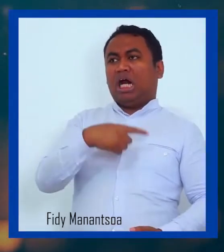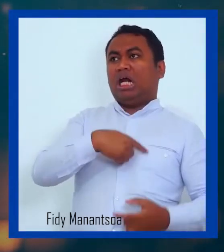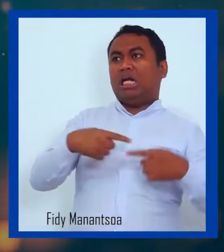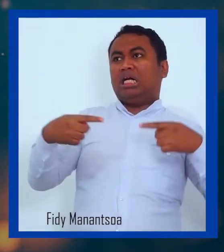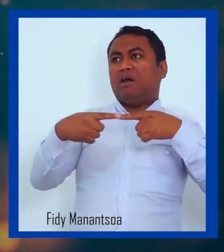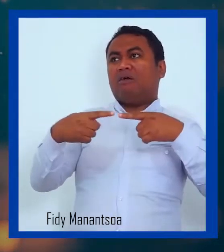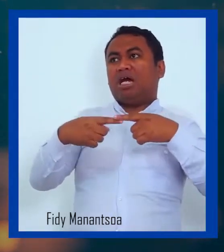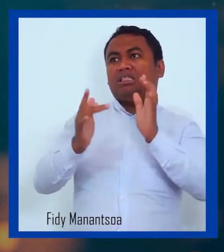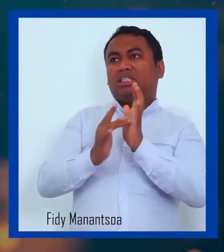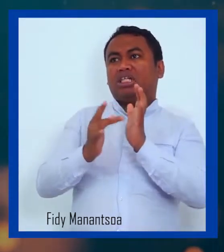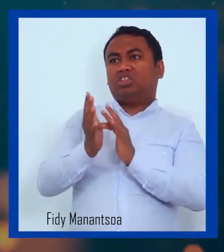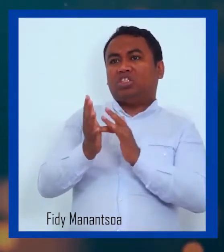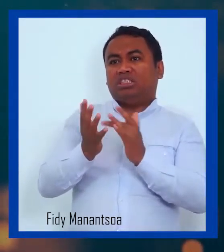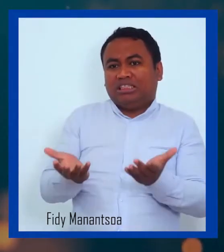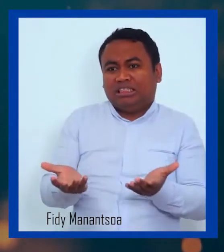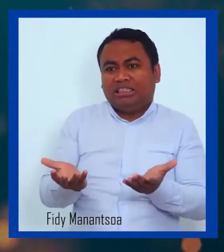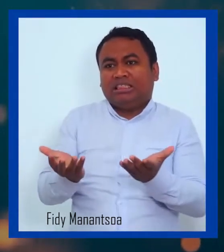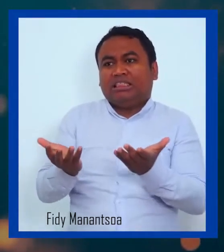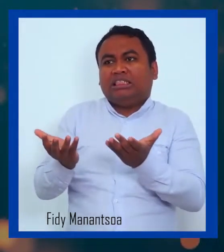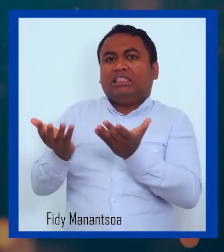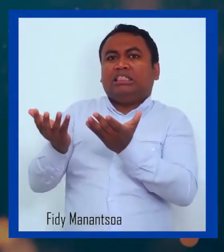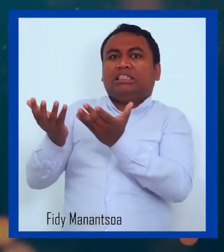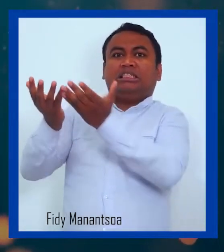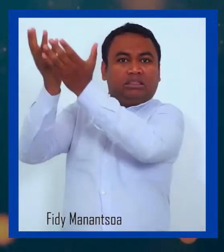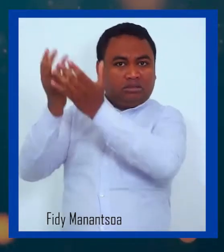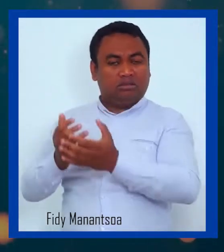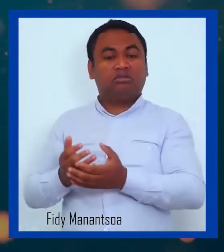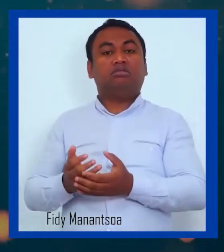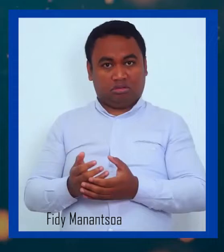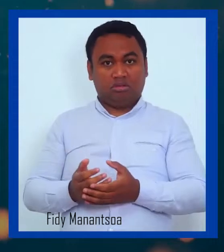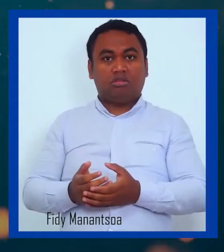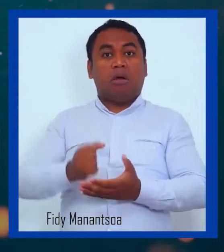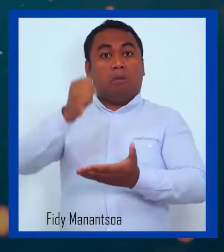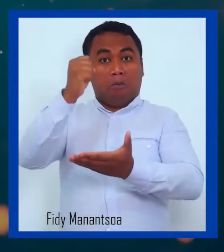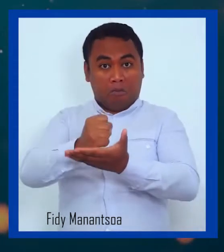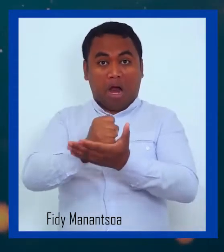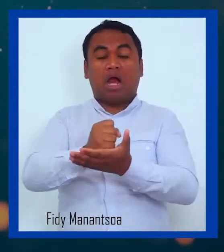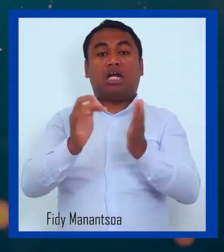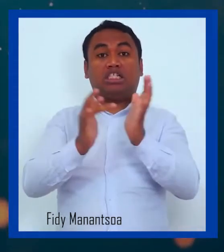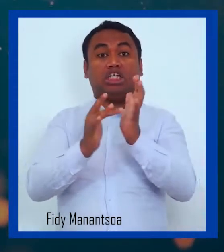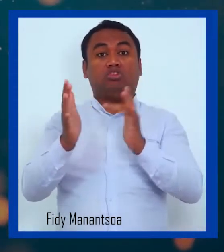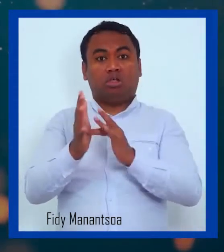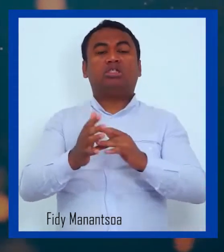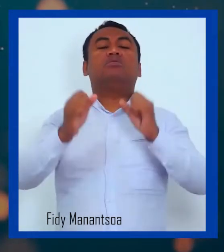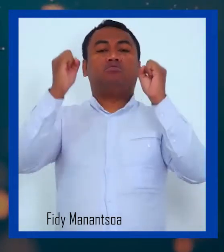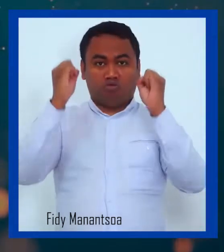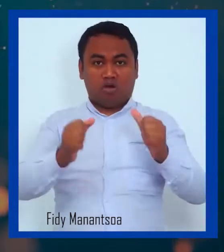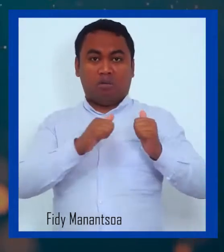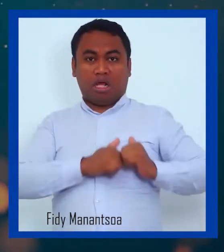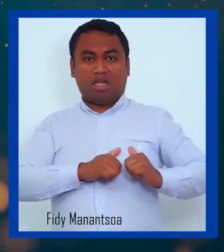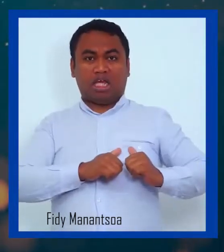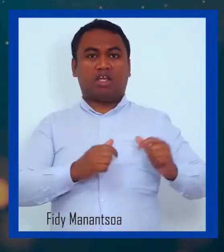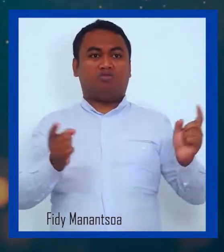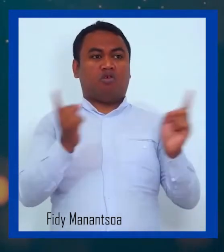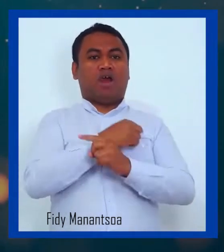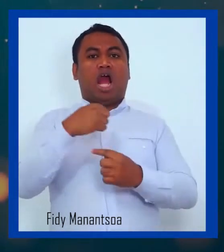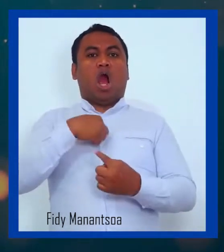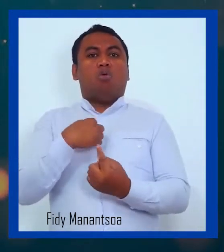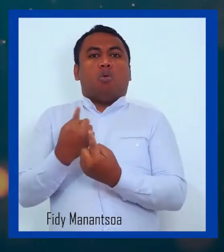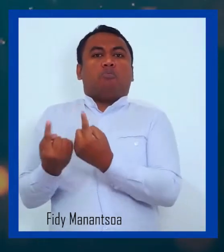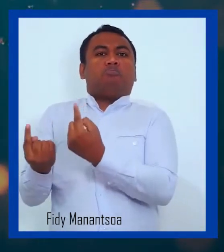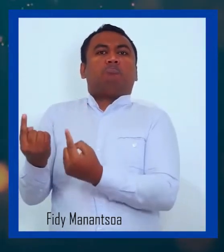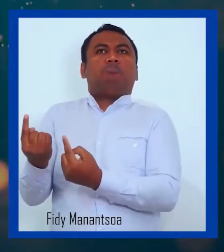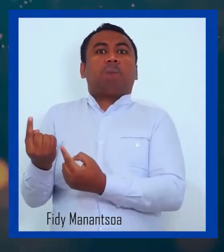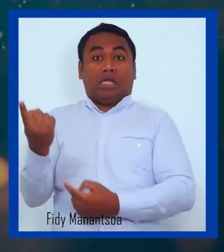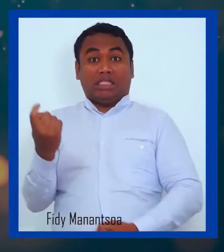ilay fahotako rehetra, ilay zavatra izay nahamenatra. Efa nambarako tamintsika teto ry havana fa nanaiky ho mpijangajanga Jesosy noho ny fitiavana anao, mba